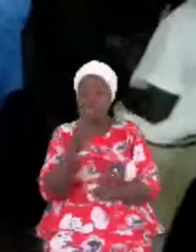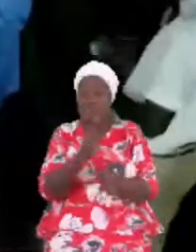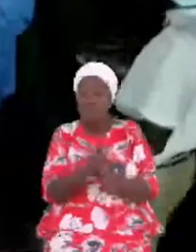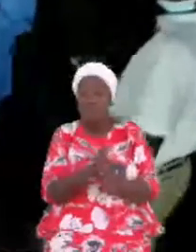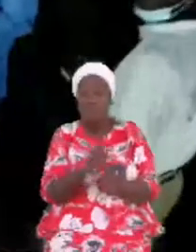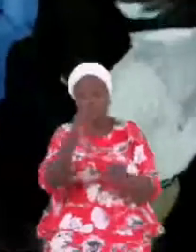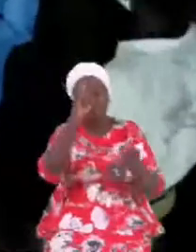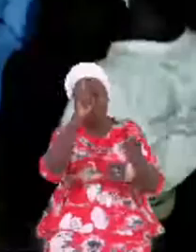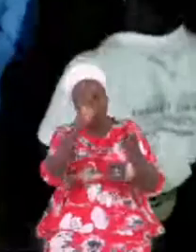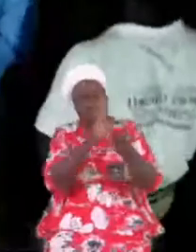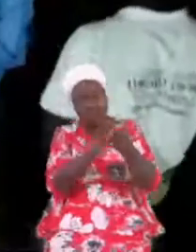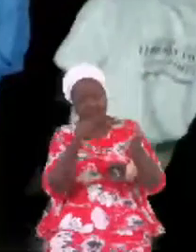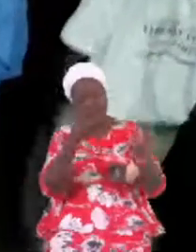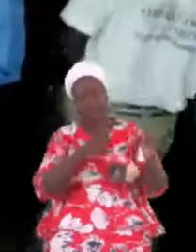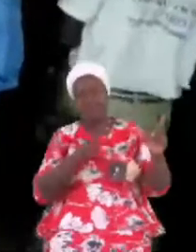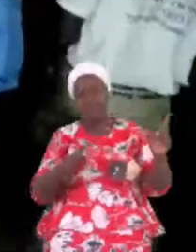Partout où vous êtes,